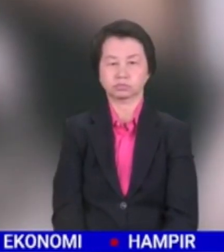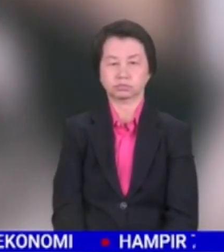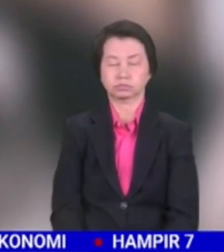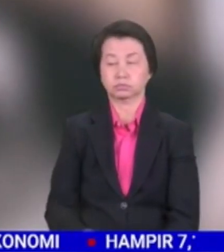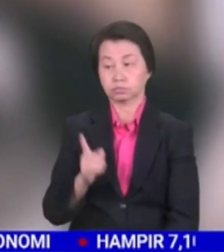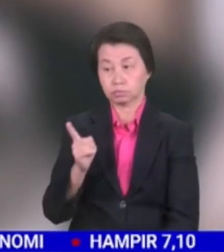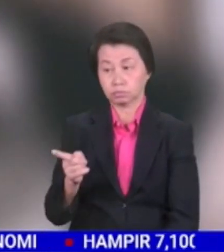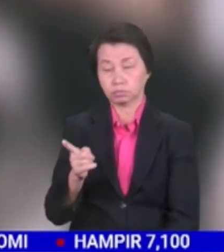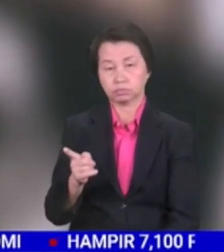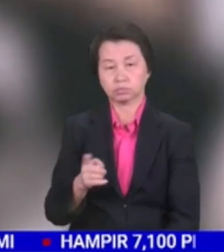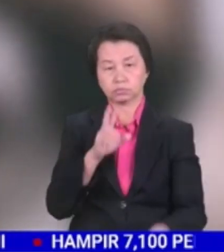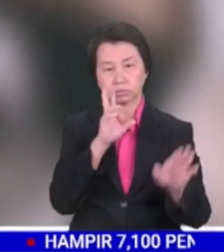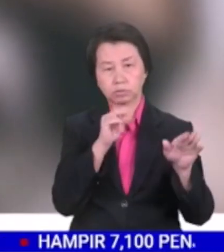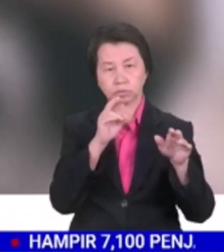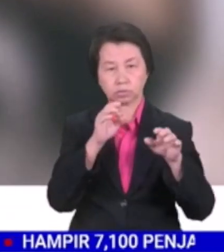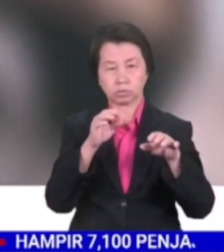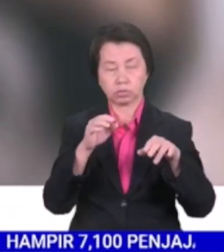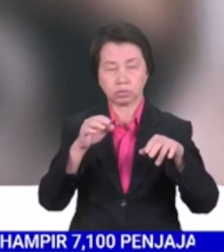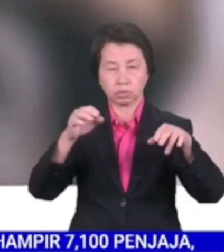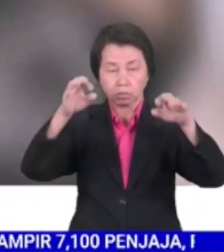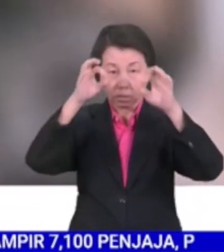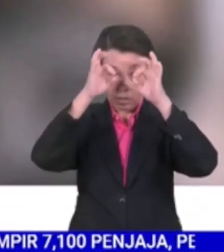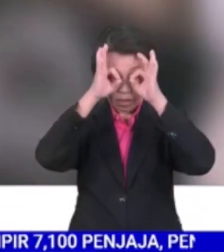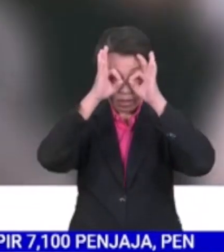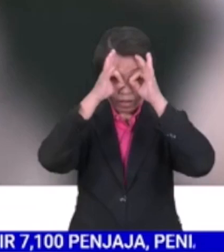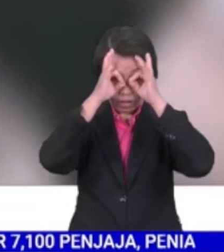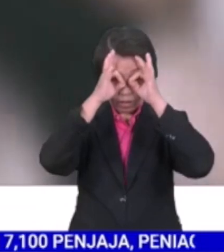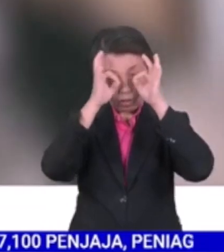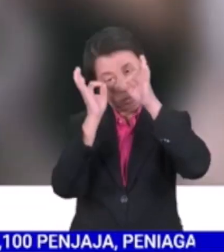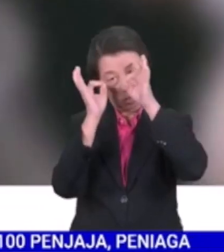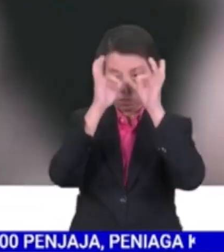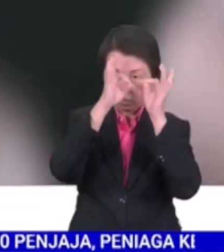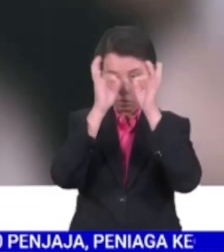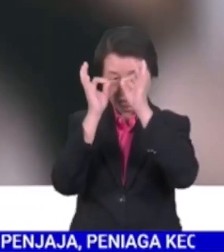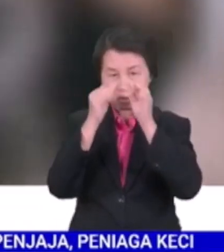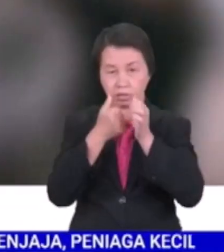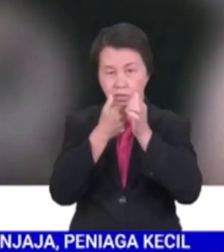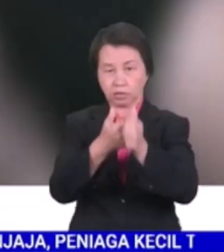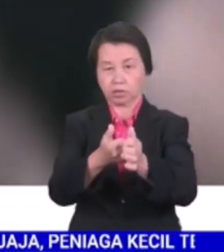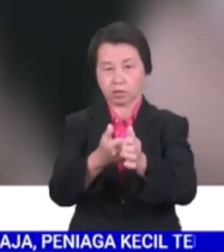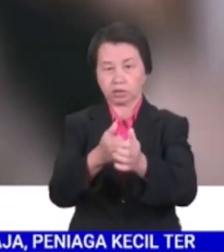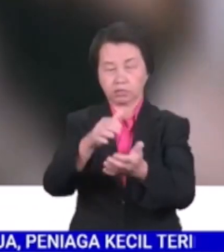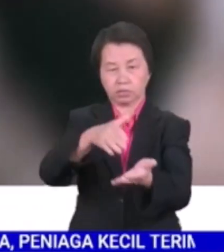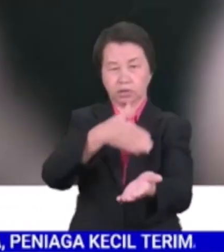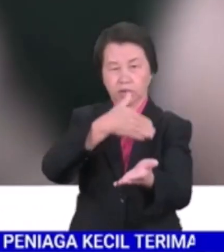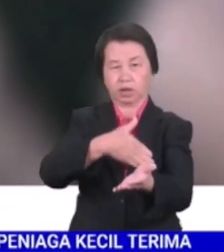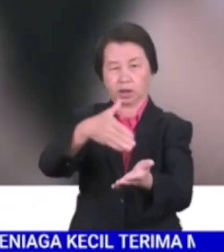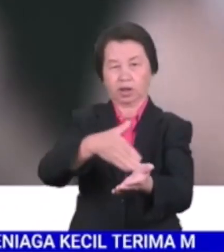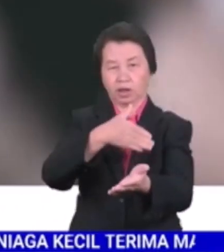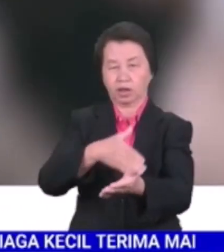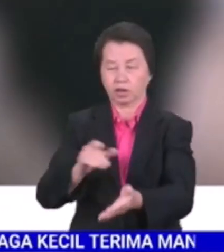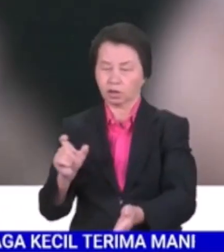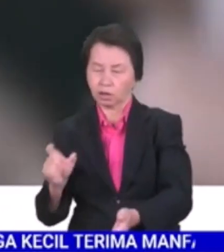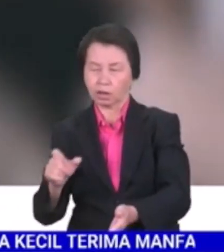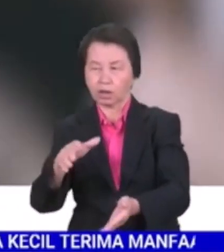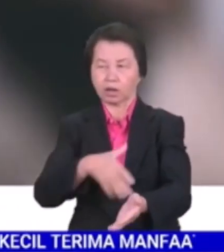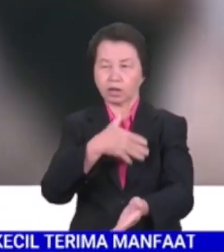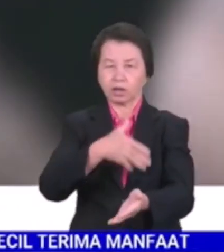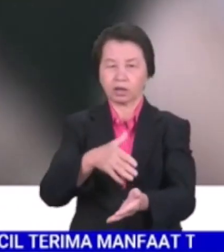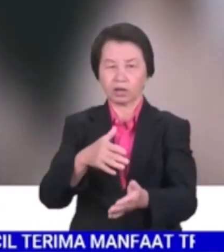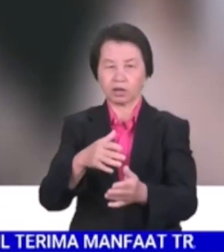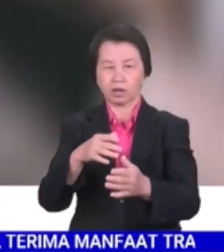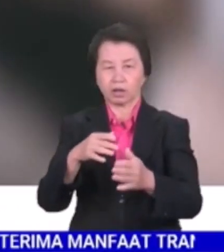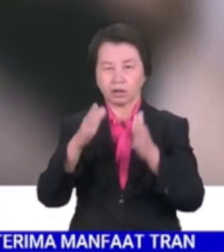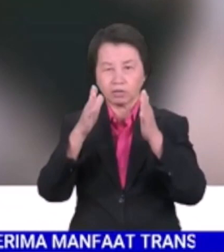Ini pula aksi burung hantu menggoyangkan kepala sambil mengikut rentak lagu yang dimainkan tuannya